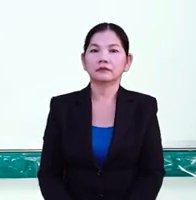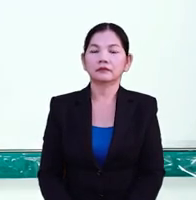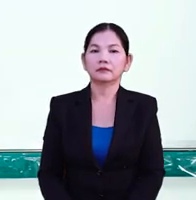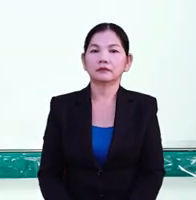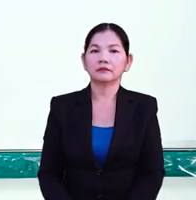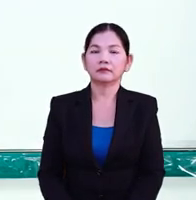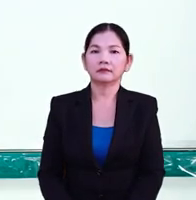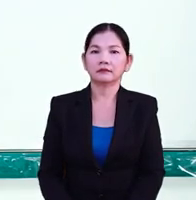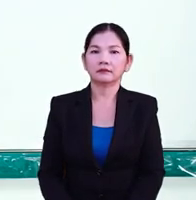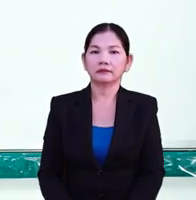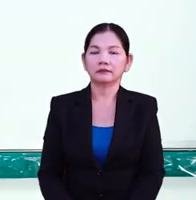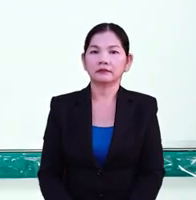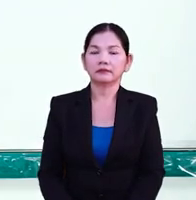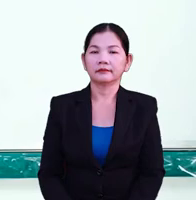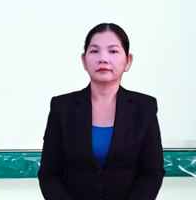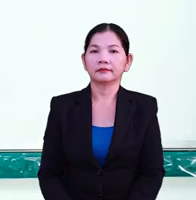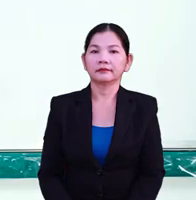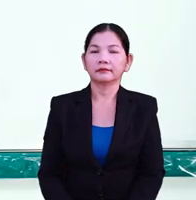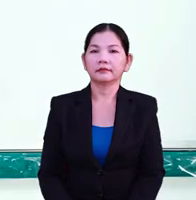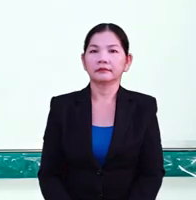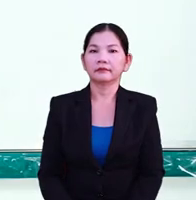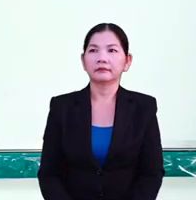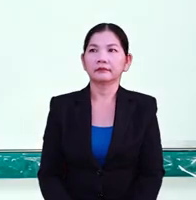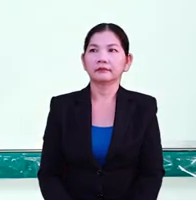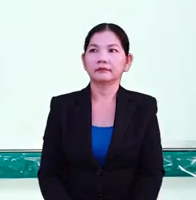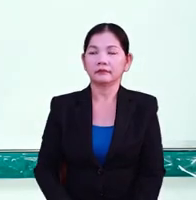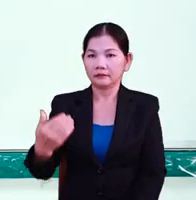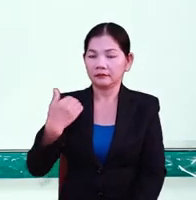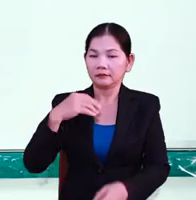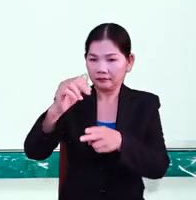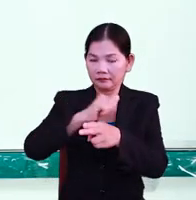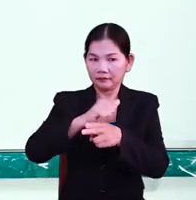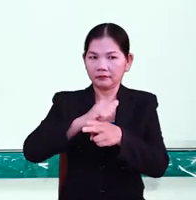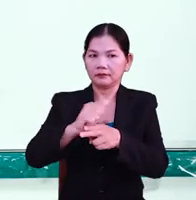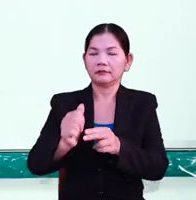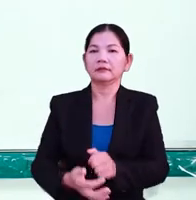ចាមកហើយចាអ្នកគ្រូមានលំហាត់